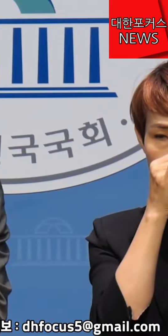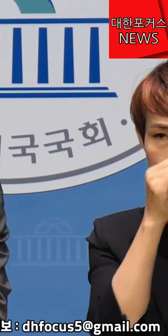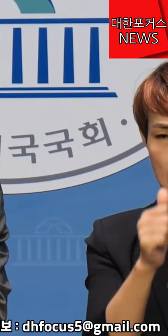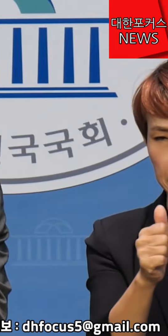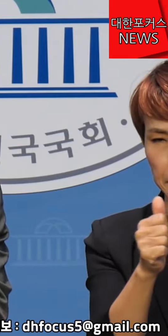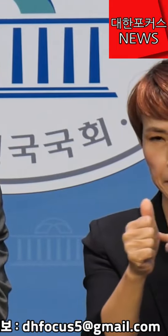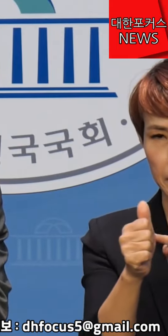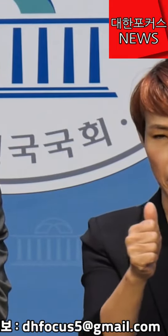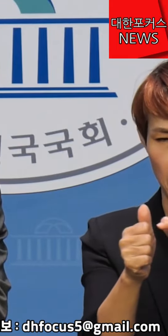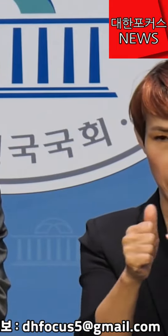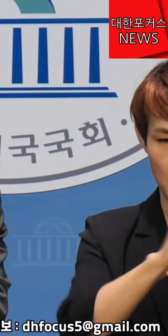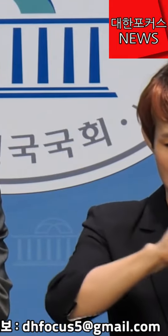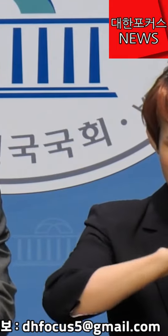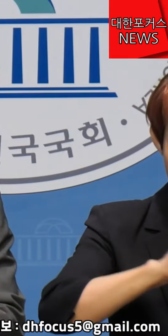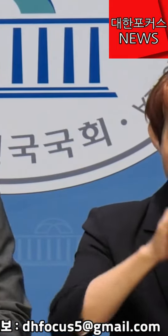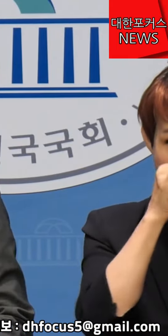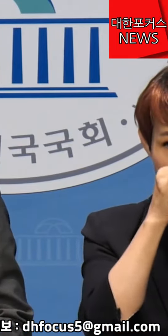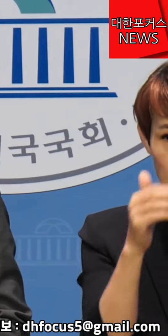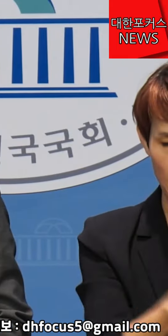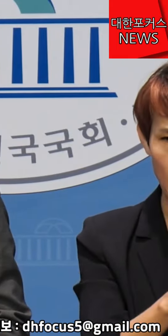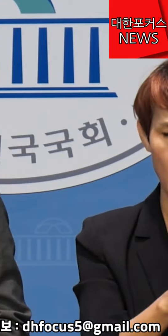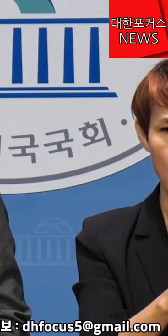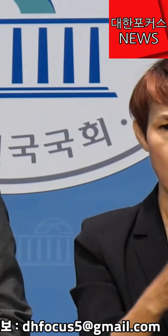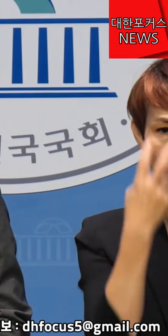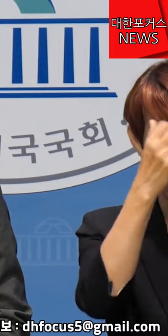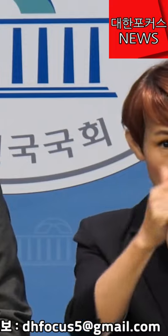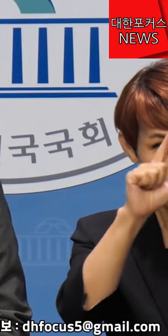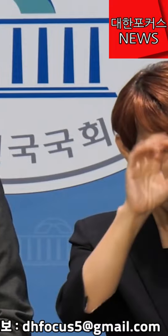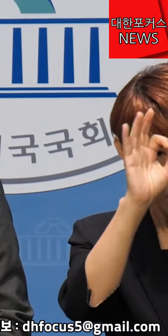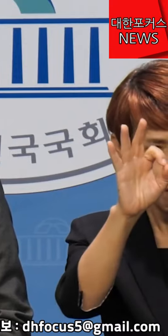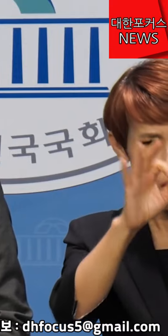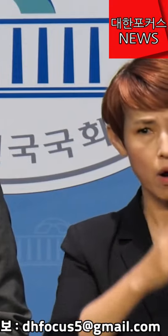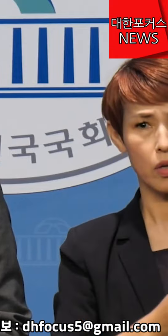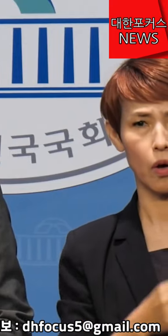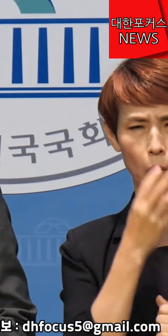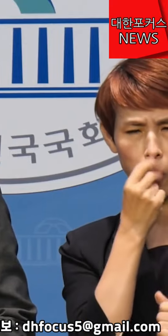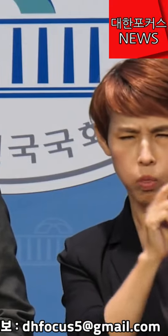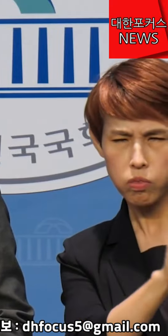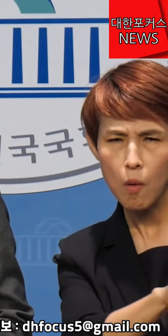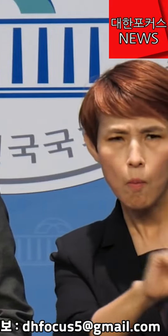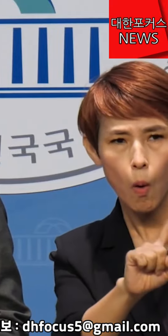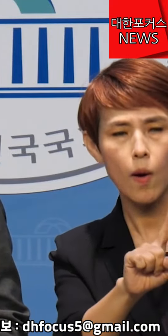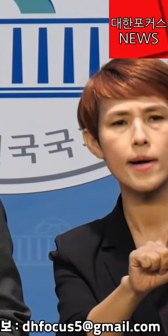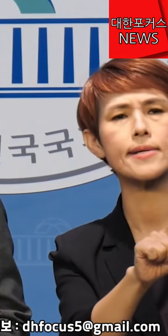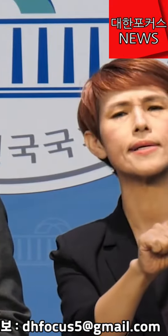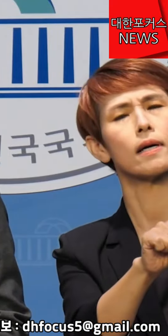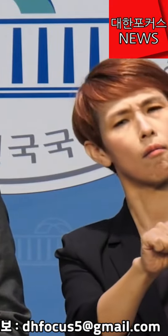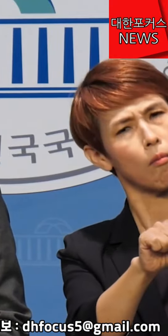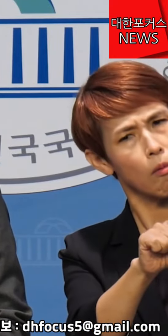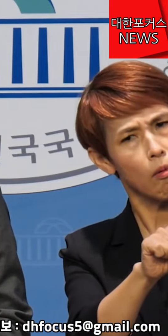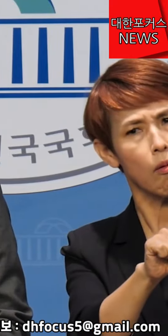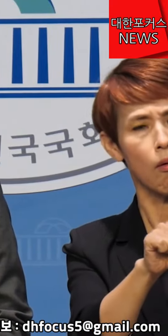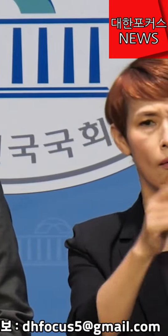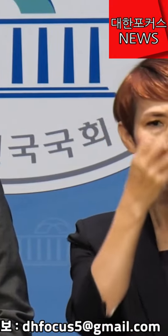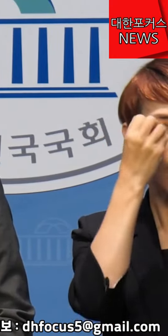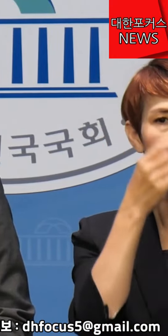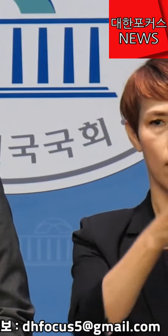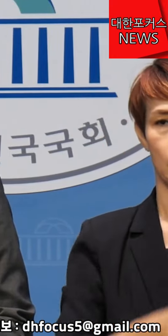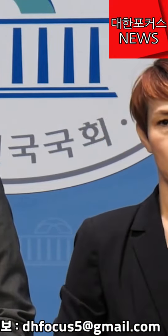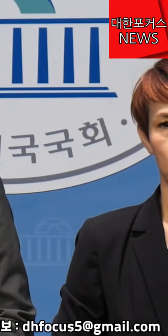받아내는 검찰의 형태를 볼 때 무엇을 얼마나 더 많이 숨기고 있는지 예상조차 할 수 없다는